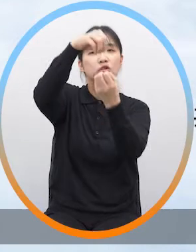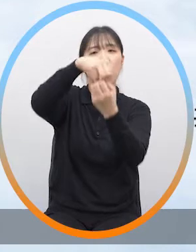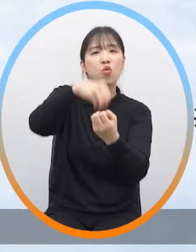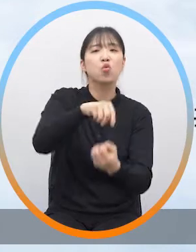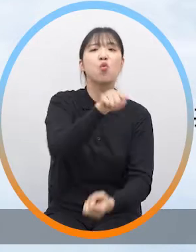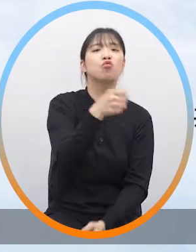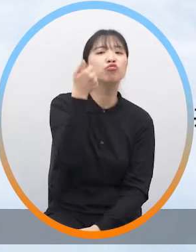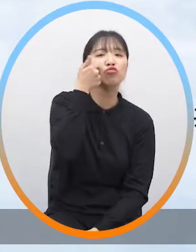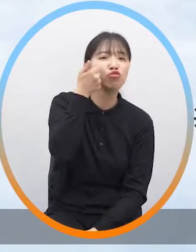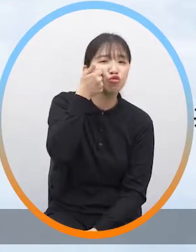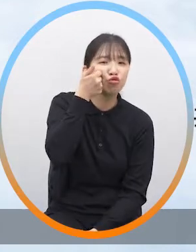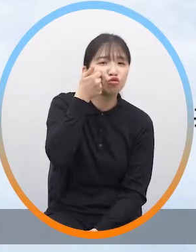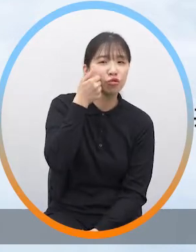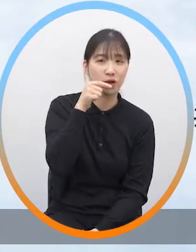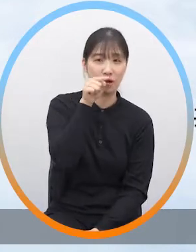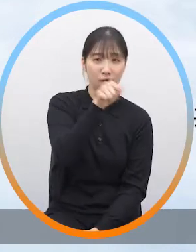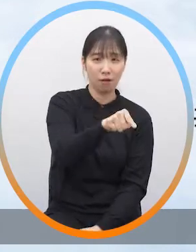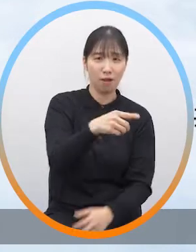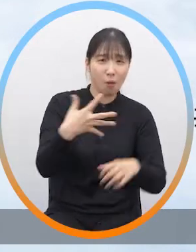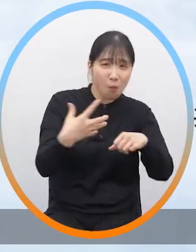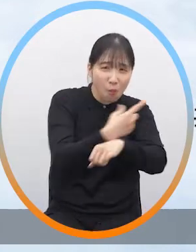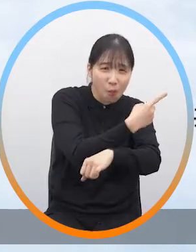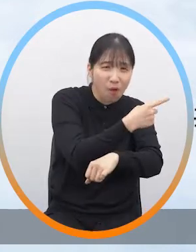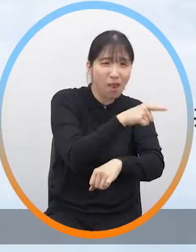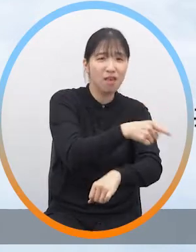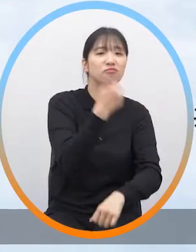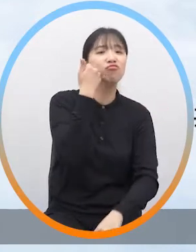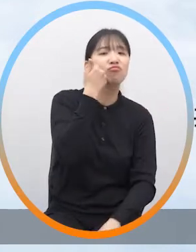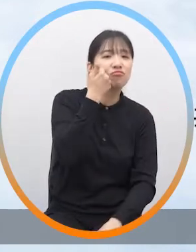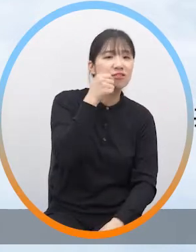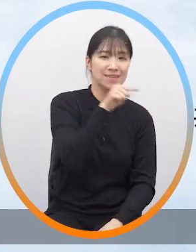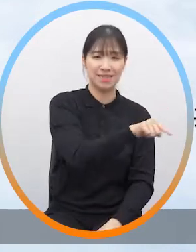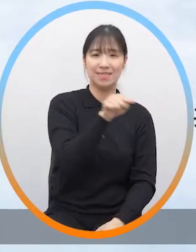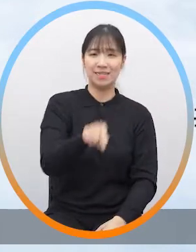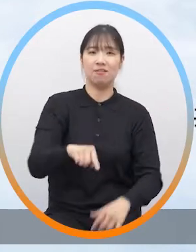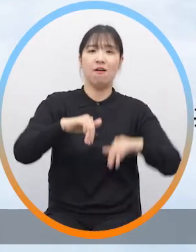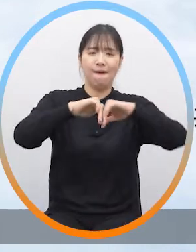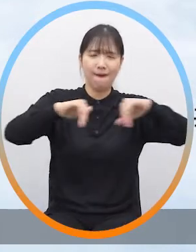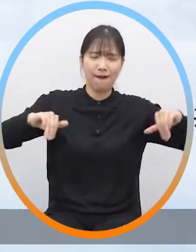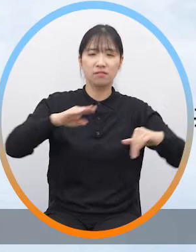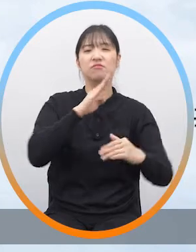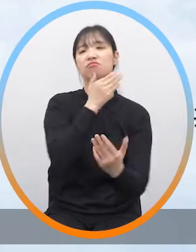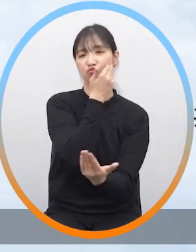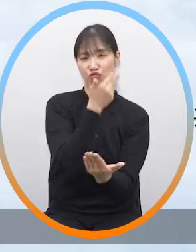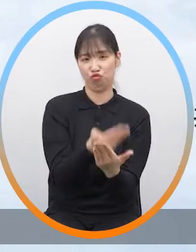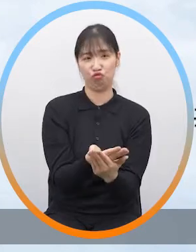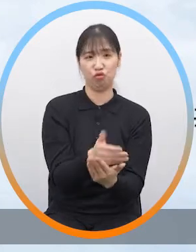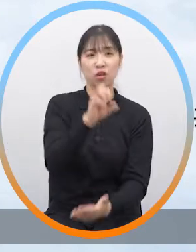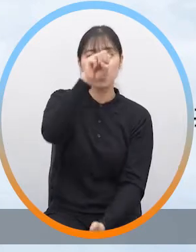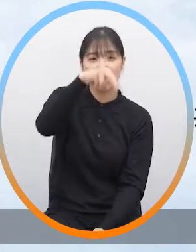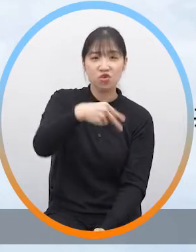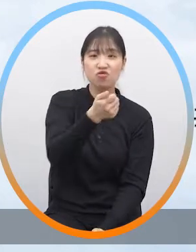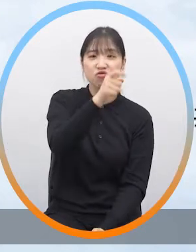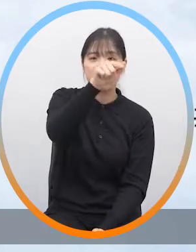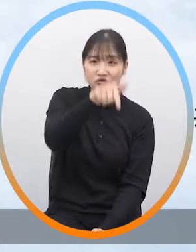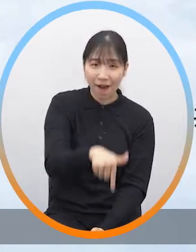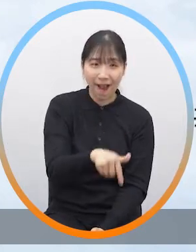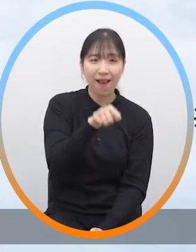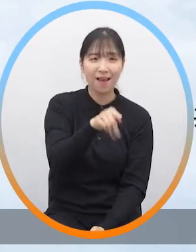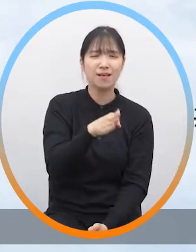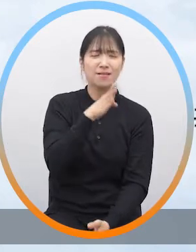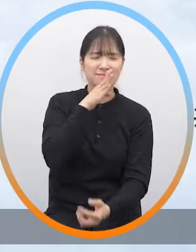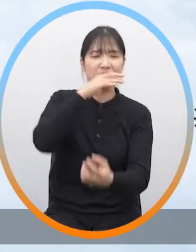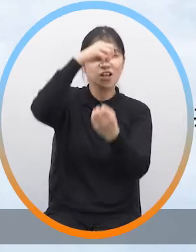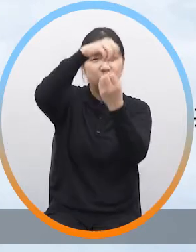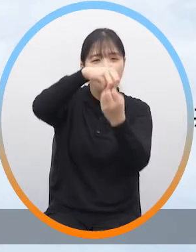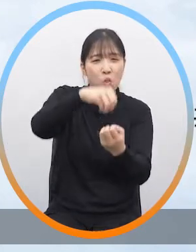정통이 누구냐 그리고 거기에서 벗어나는 이단은 누구냐 이것을 가르는 게 굉장히 중요합니다. 그래서 유학에서